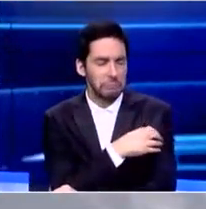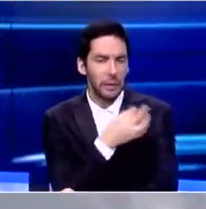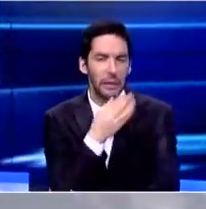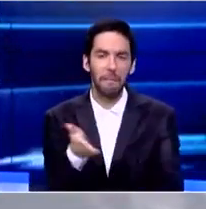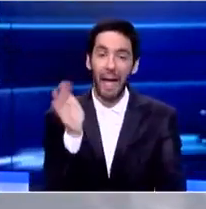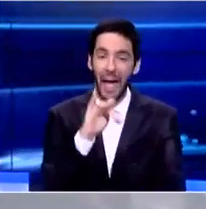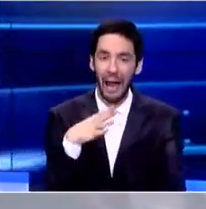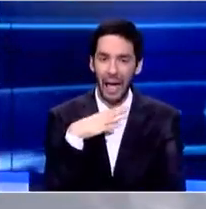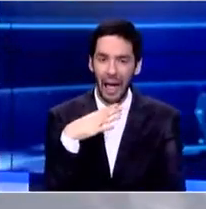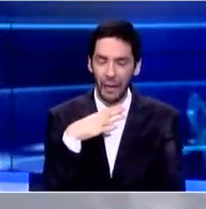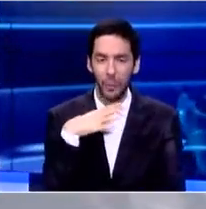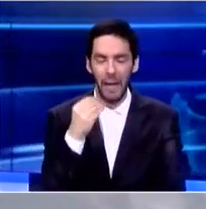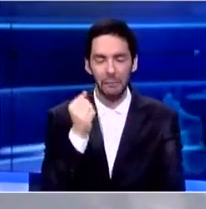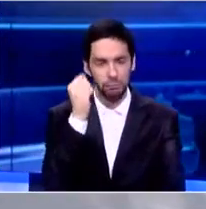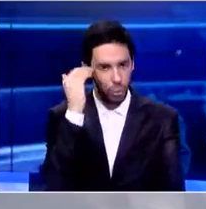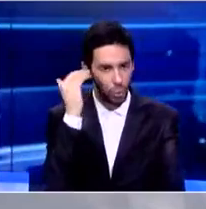στην Κύπρο.